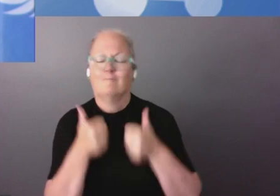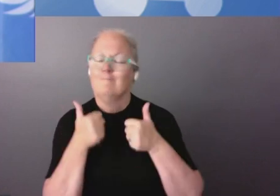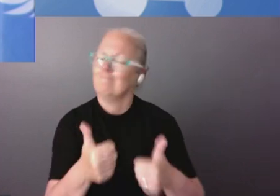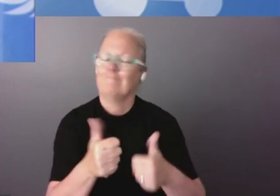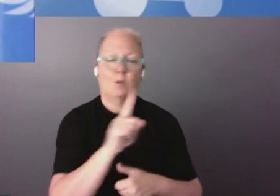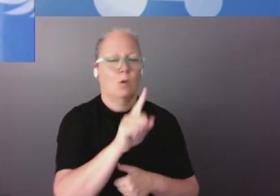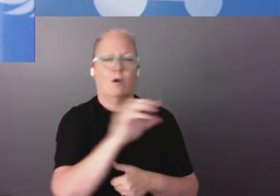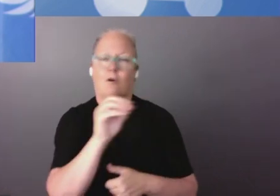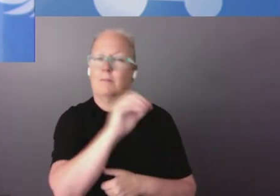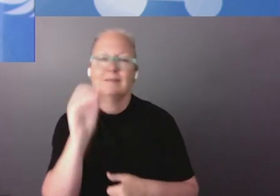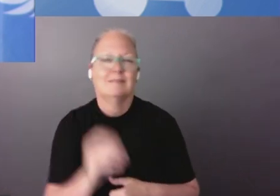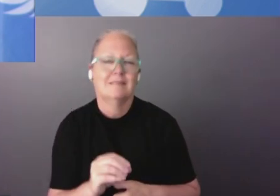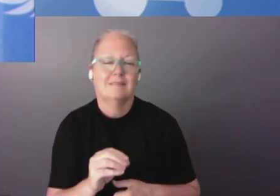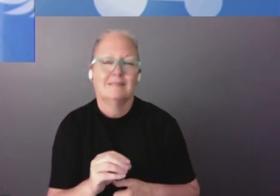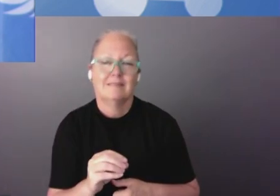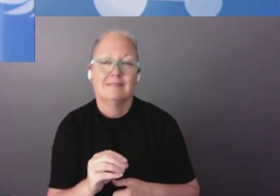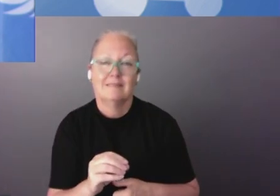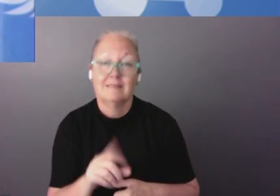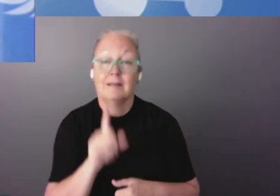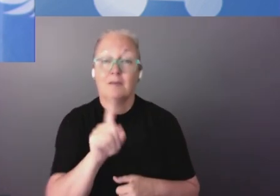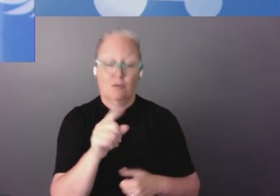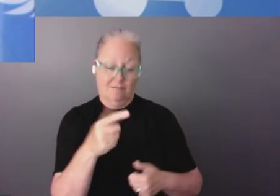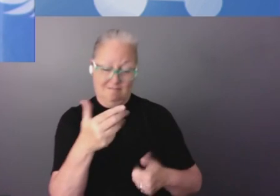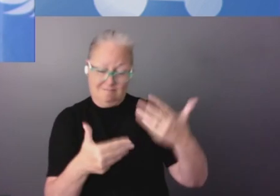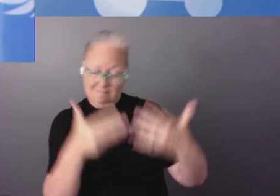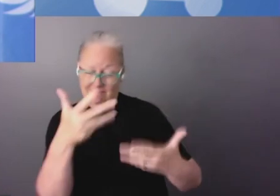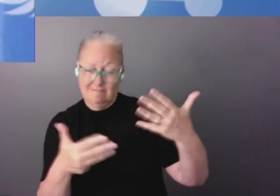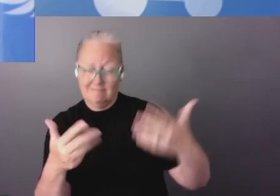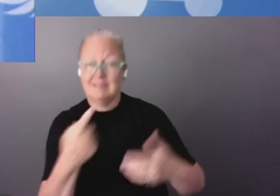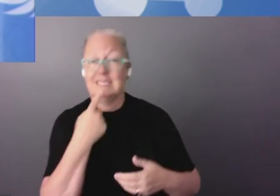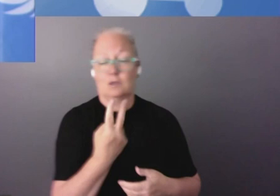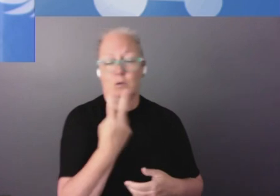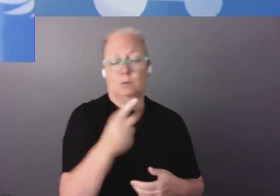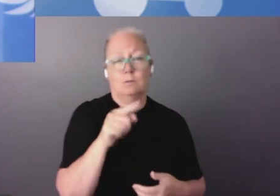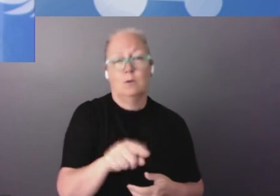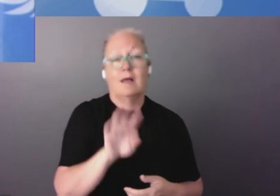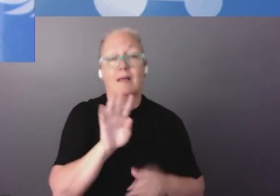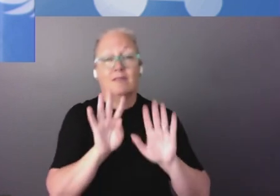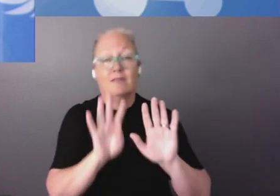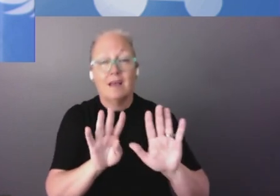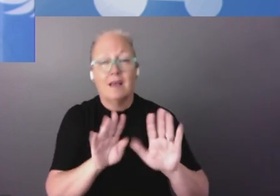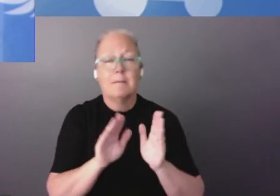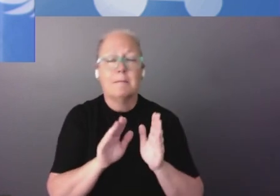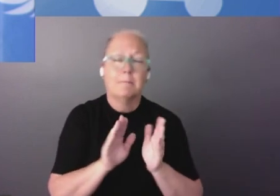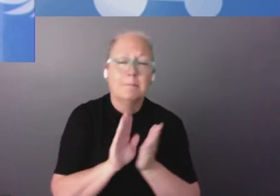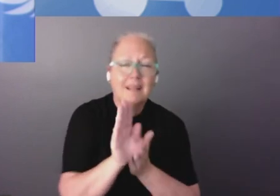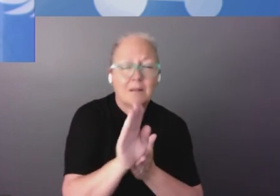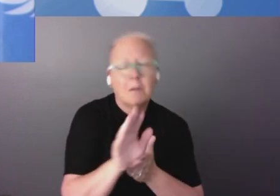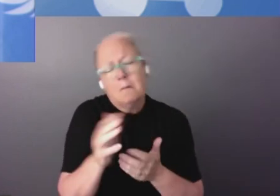bardzo przyspieszył wzrost liczby użytkowników internetu podczas pandemii, ale ciągle